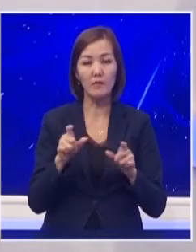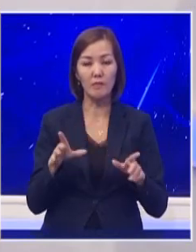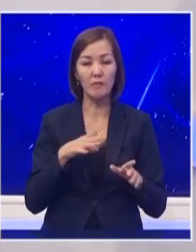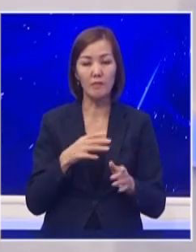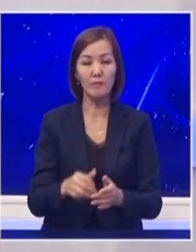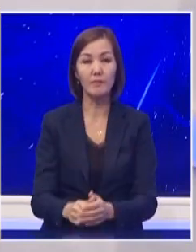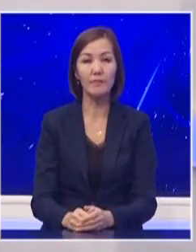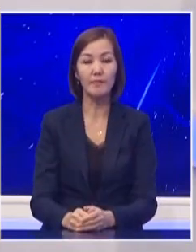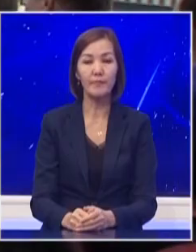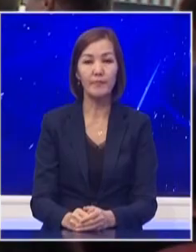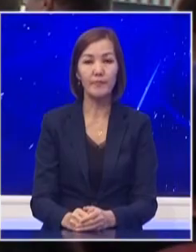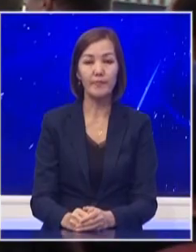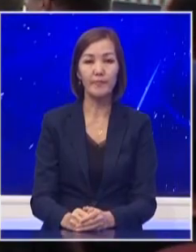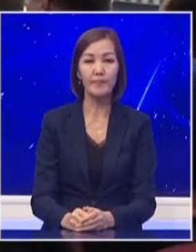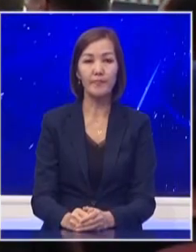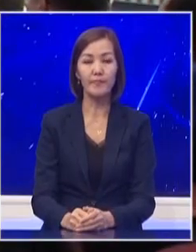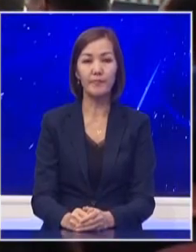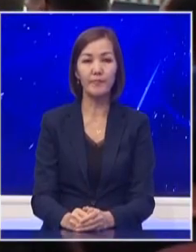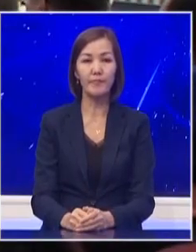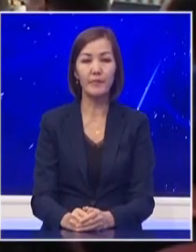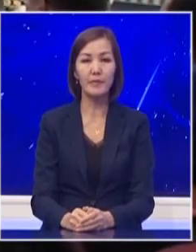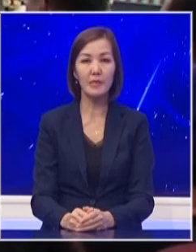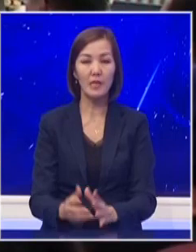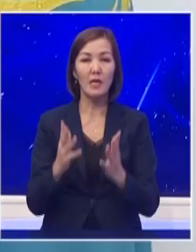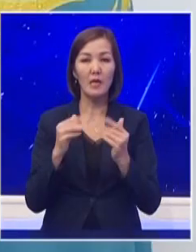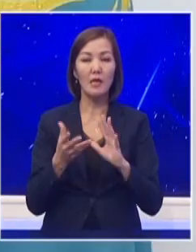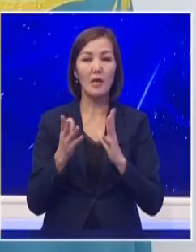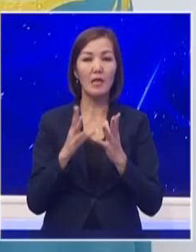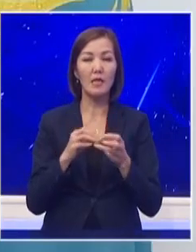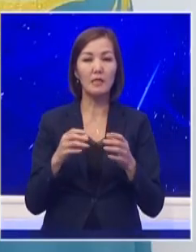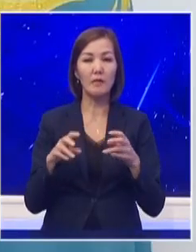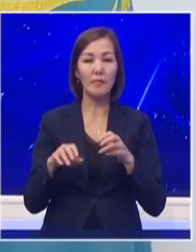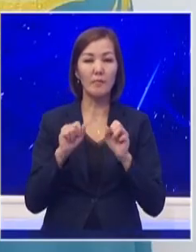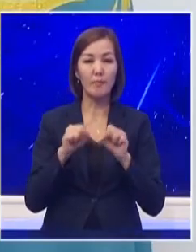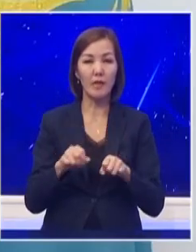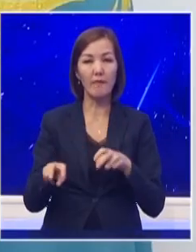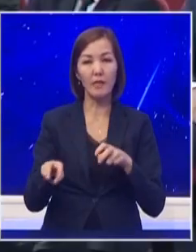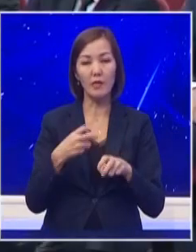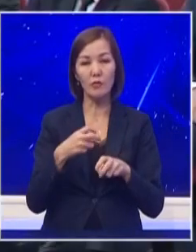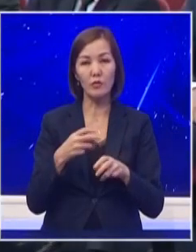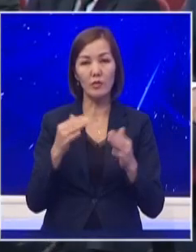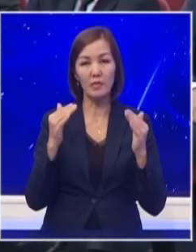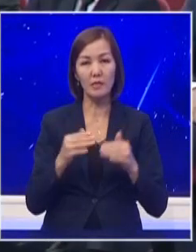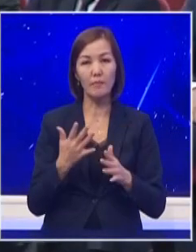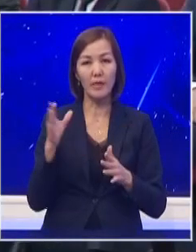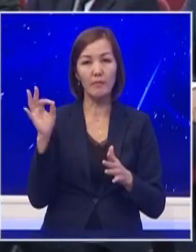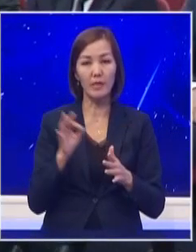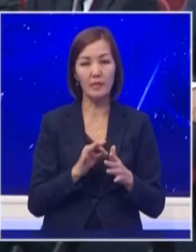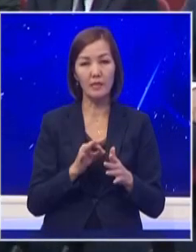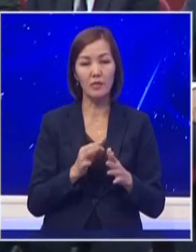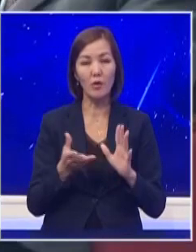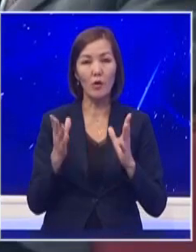лицам района количество правонарушений в тарганском районе снизилось почти на пять процентов